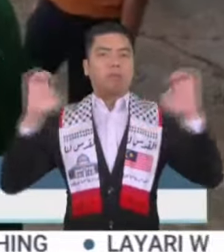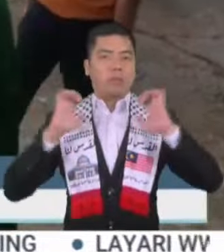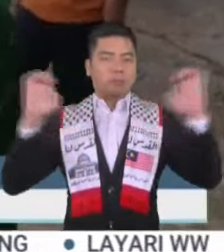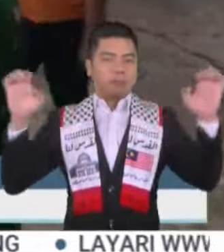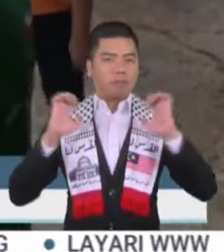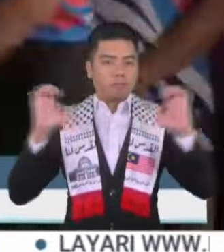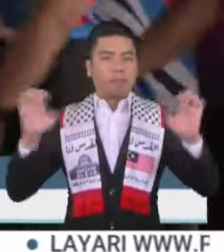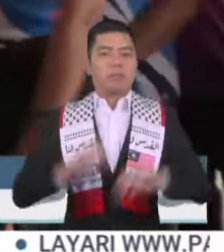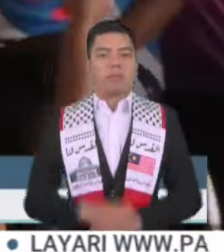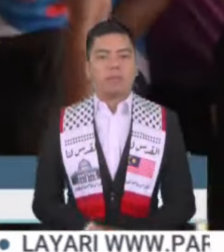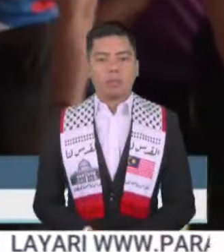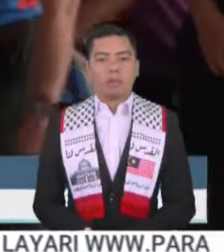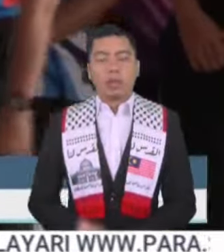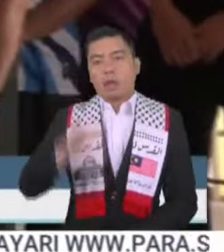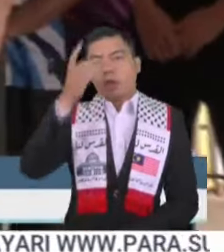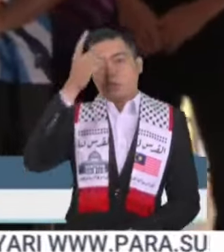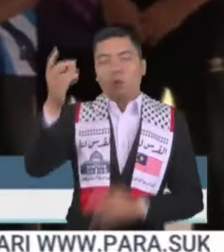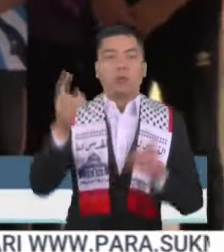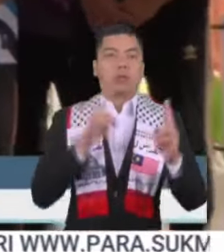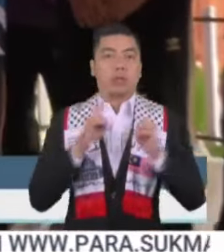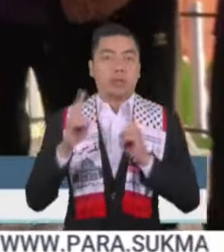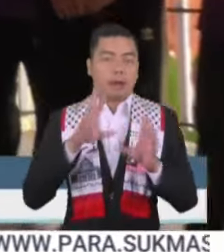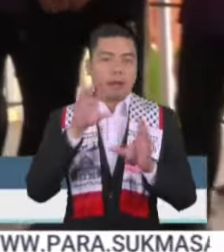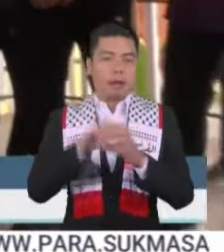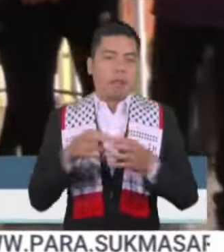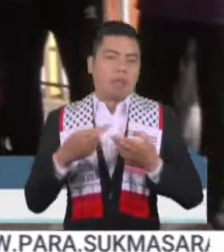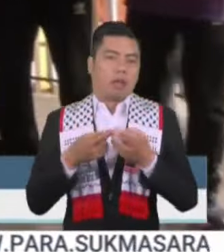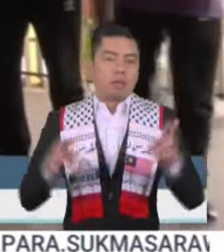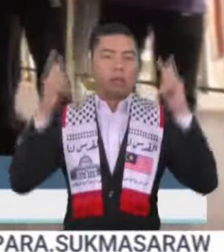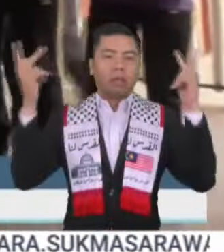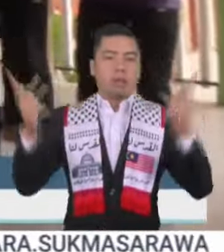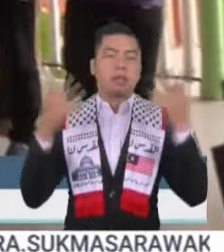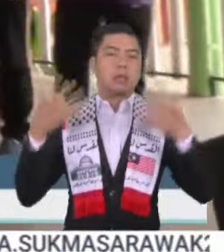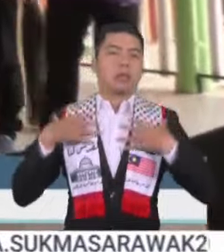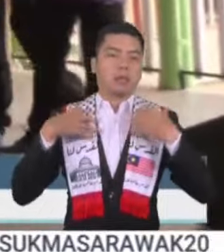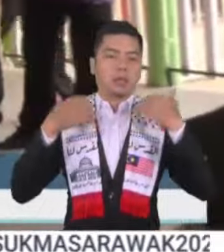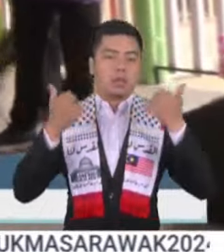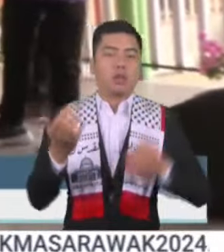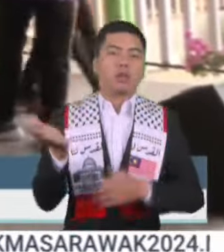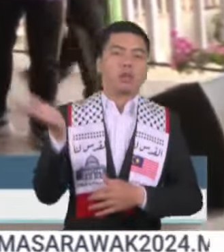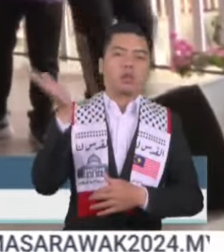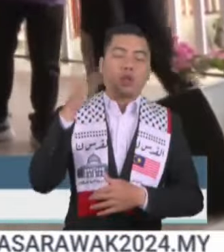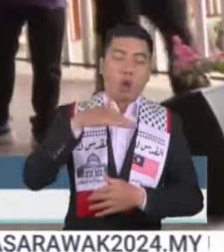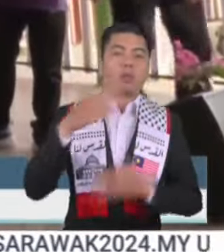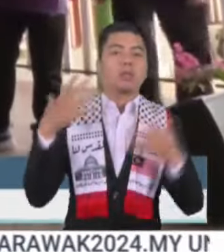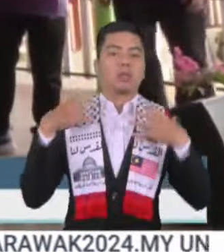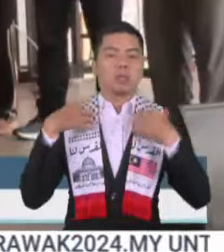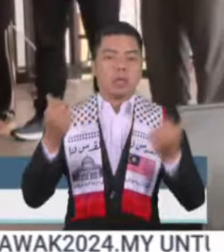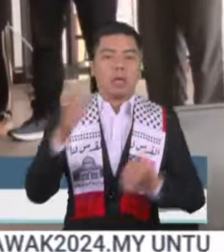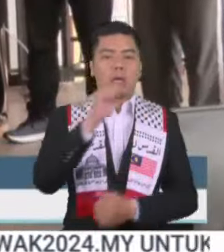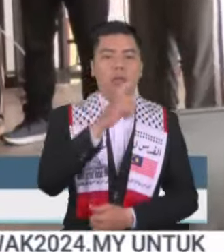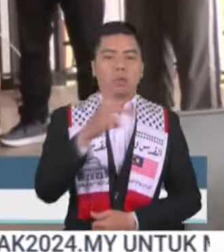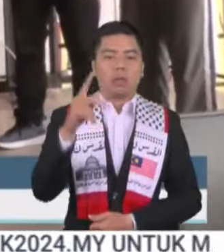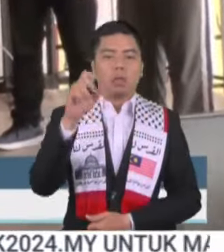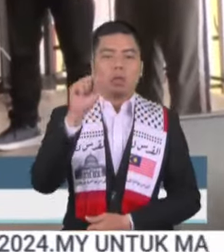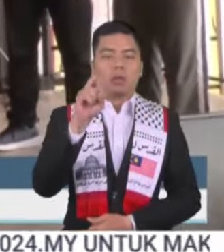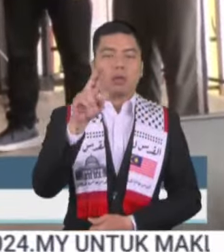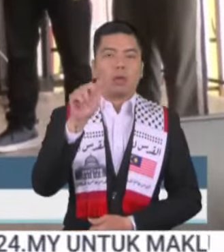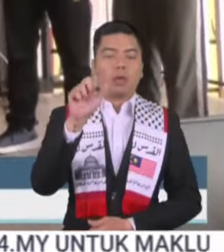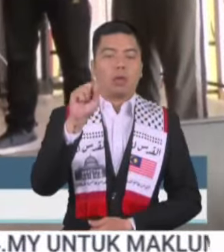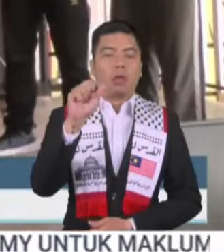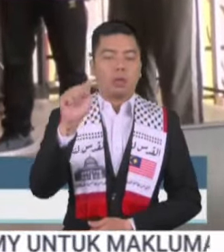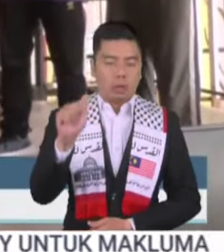sebagainya Datuk Ruslan menyatakan demikian selepas merasmikan karnival kesihatan Jom sihat di SK swasa buffet